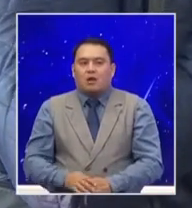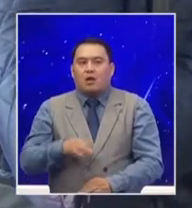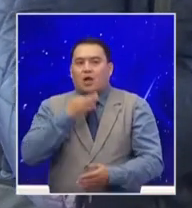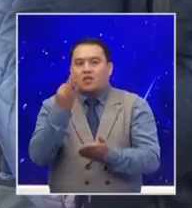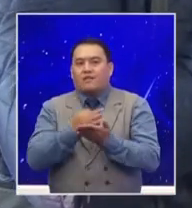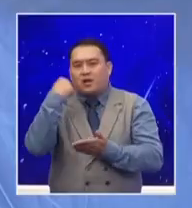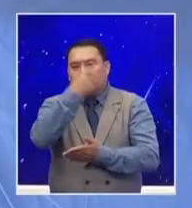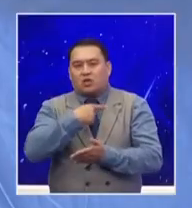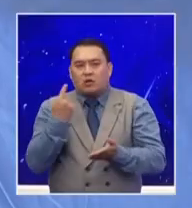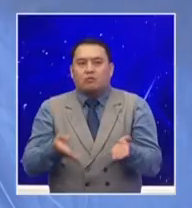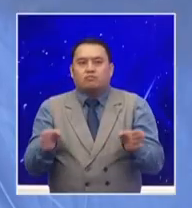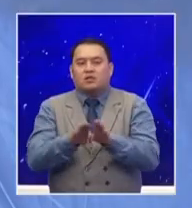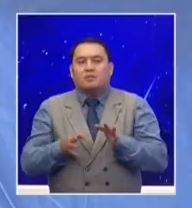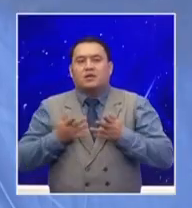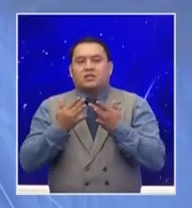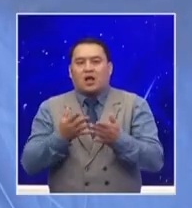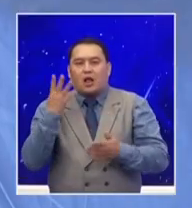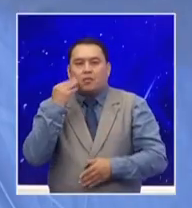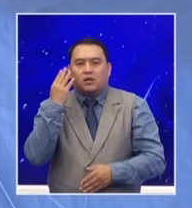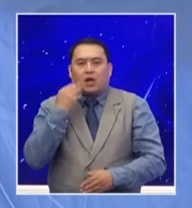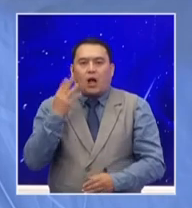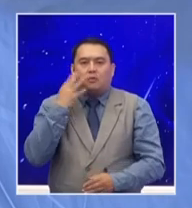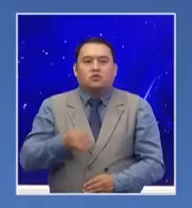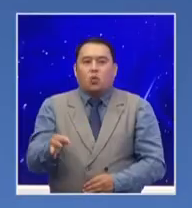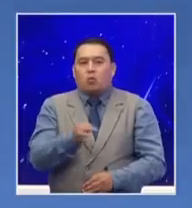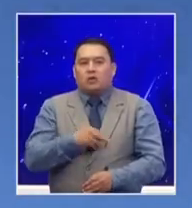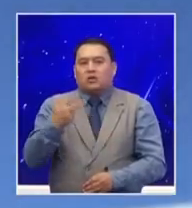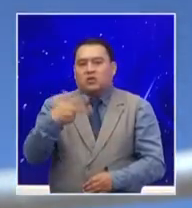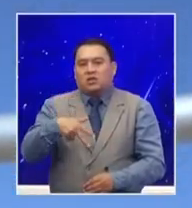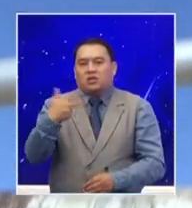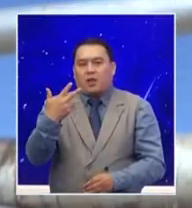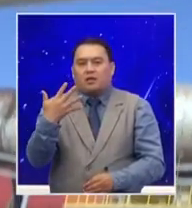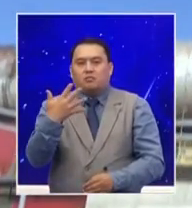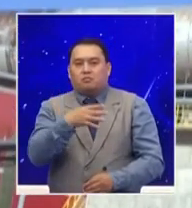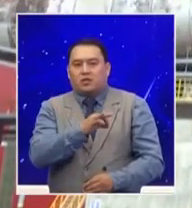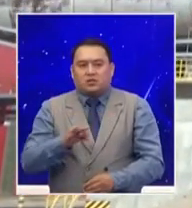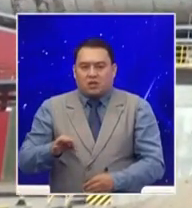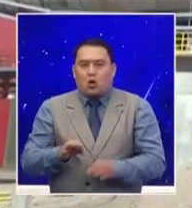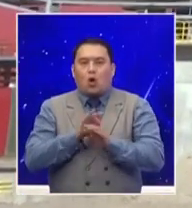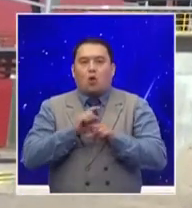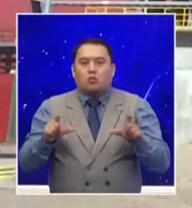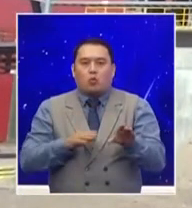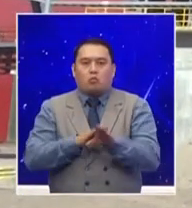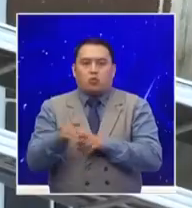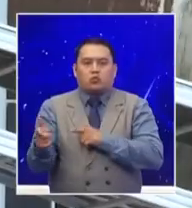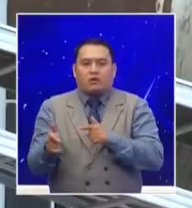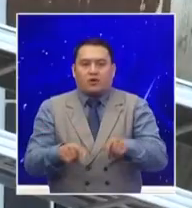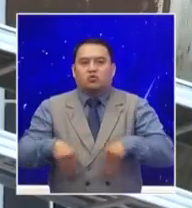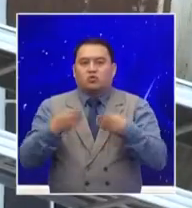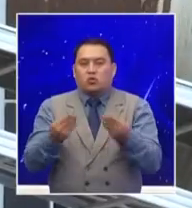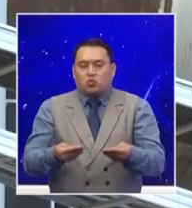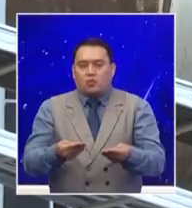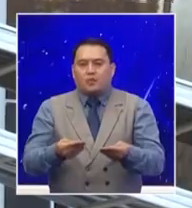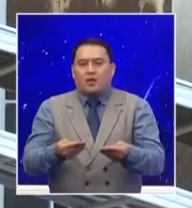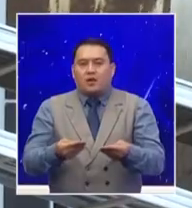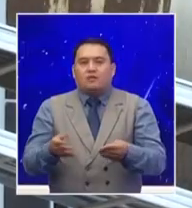завод способен покрыть потребность в цементе Алматы и Алматинской области на 30-35%. Объект уже полностью готов и ждет сдачи в